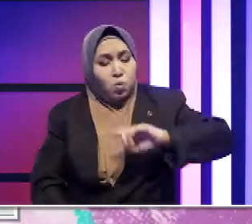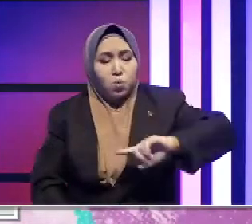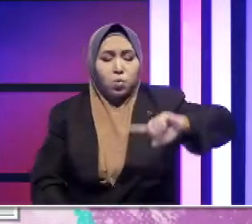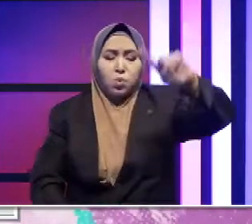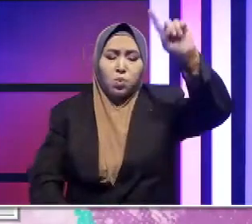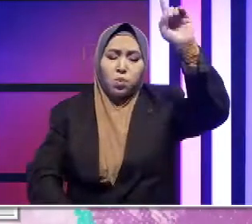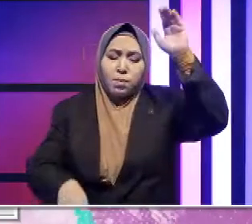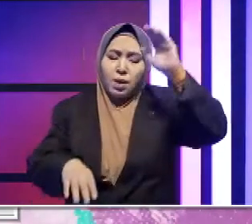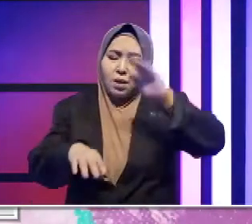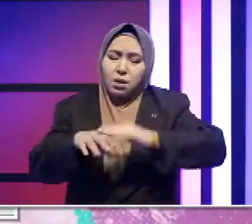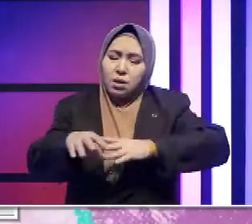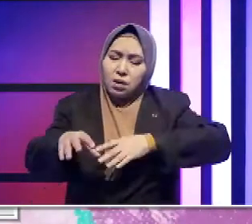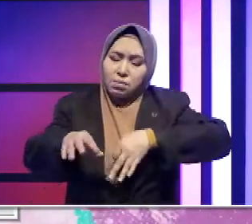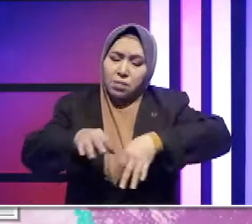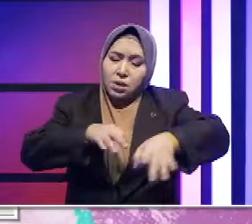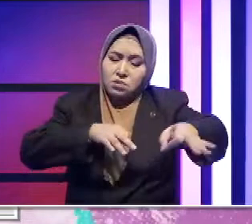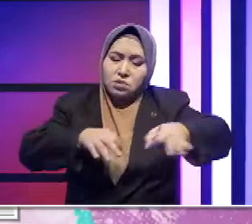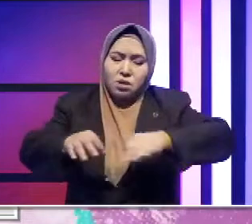أكثرهم لا